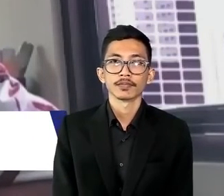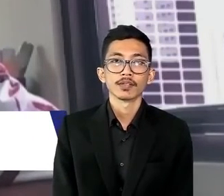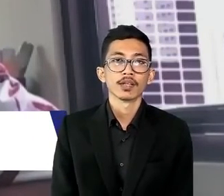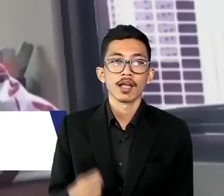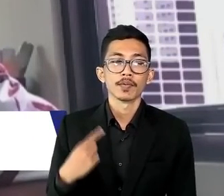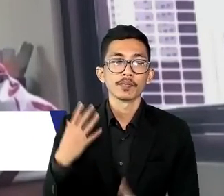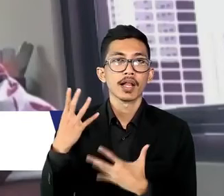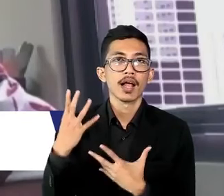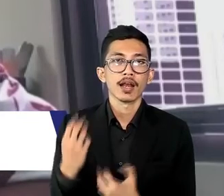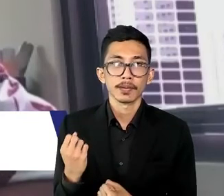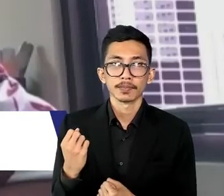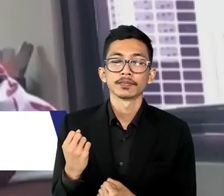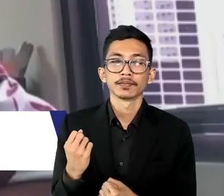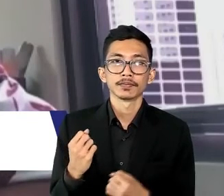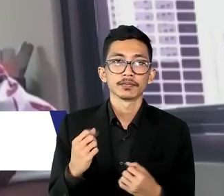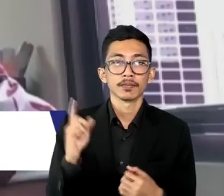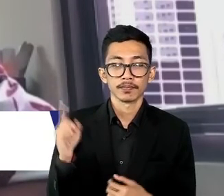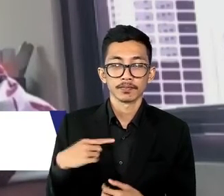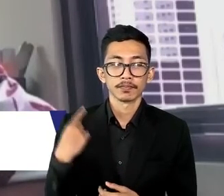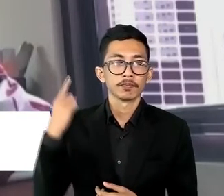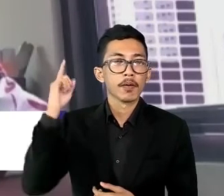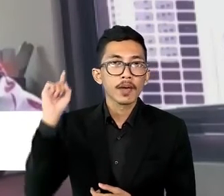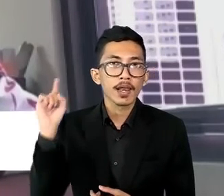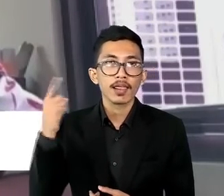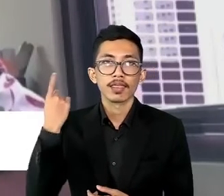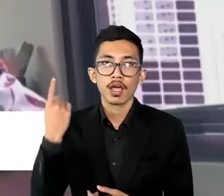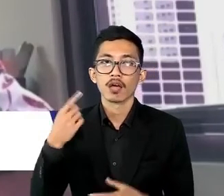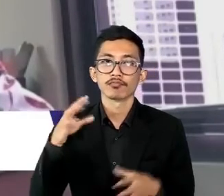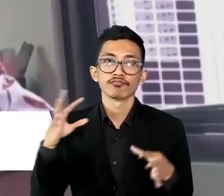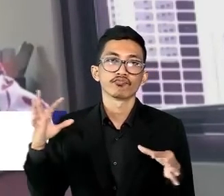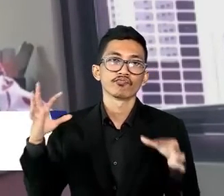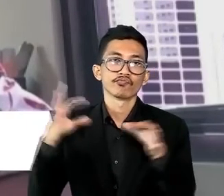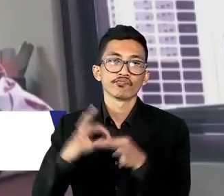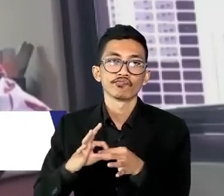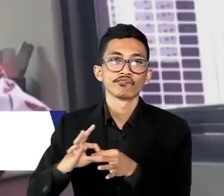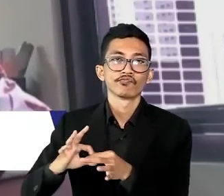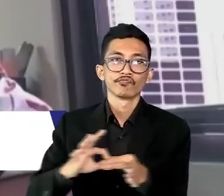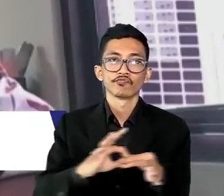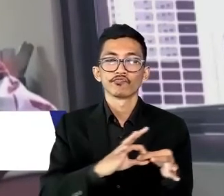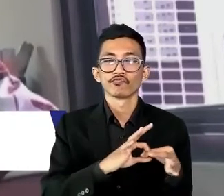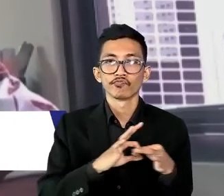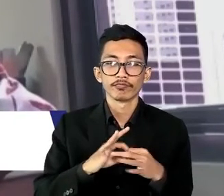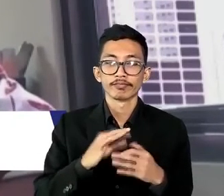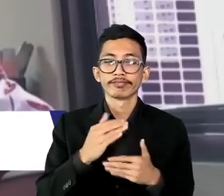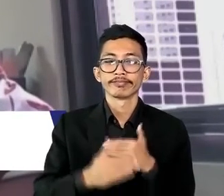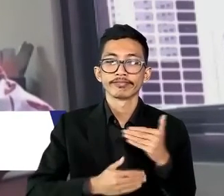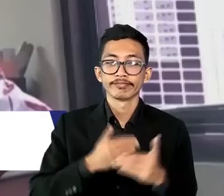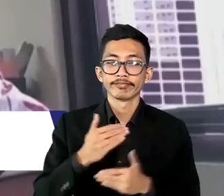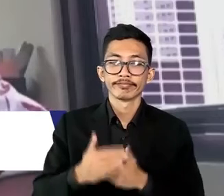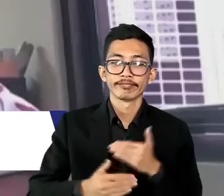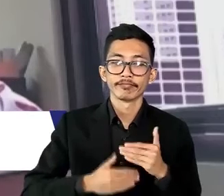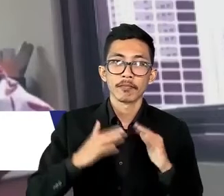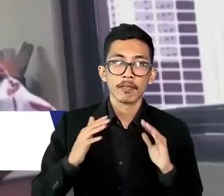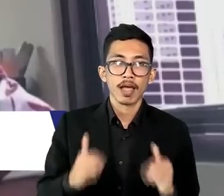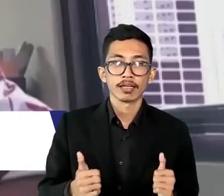berharap di sini kami pemerintah juga bisa bekerja sama secara terintegrasi dengan baik, artinya